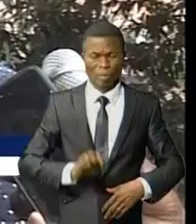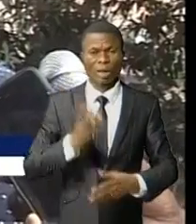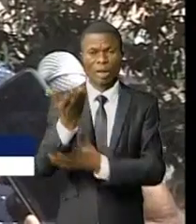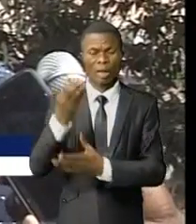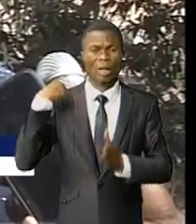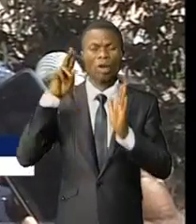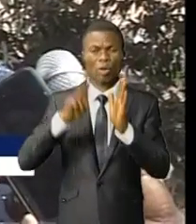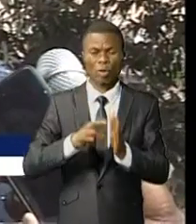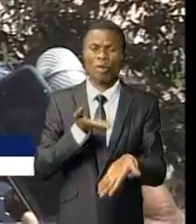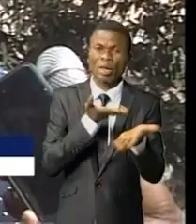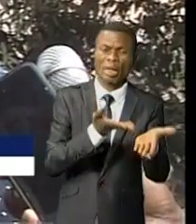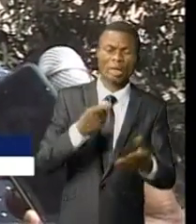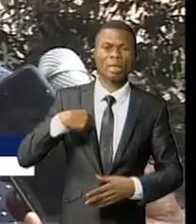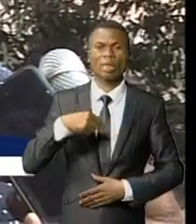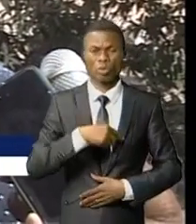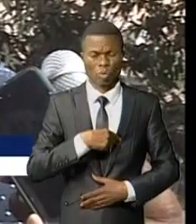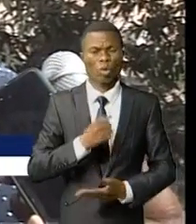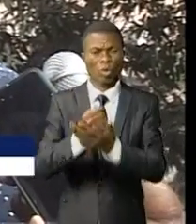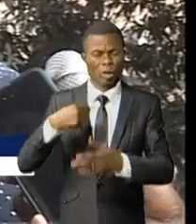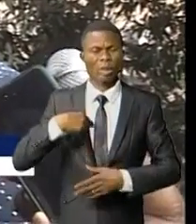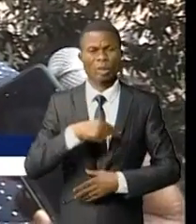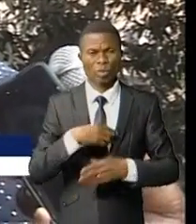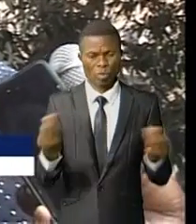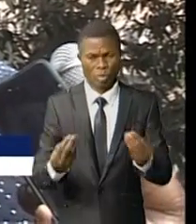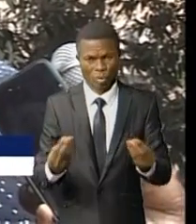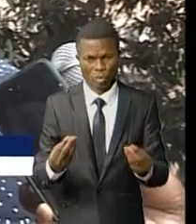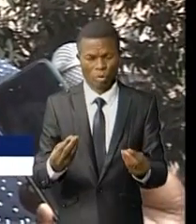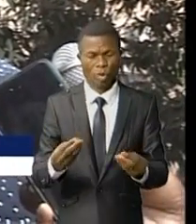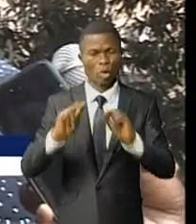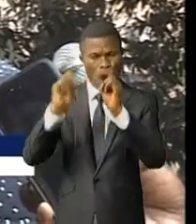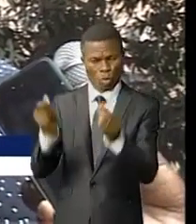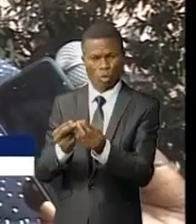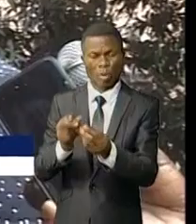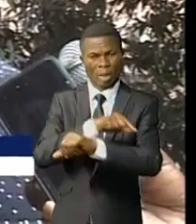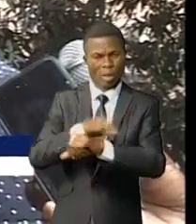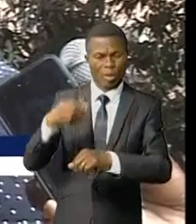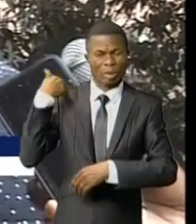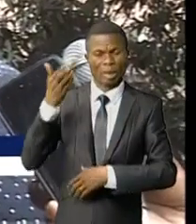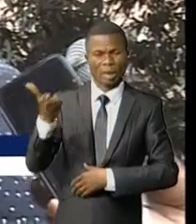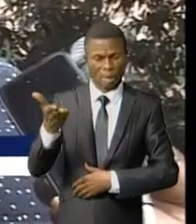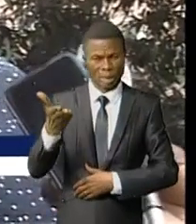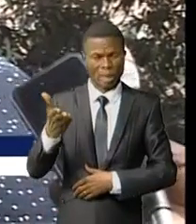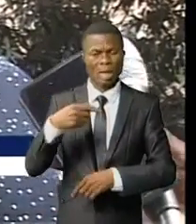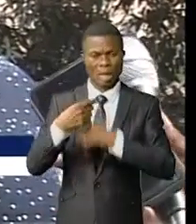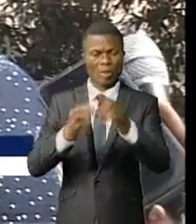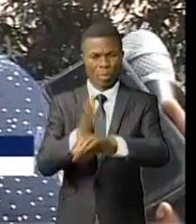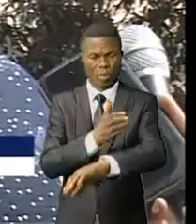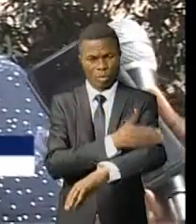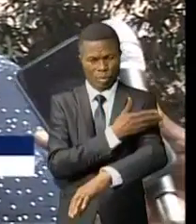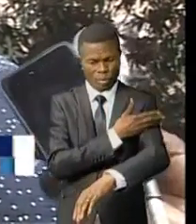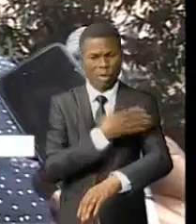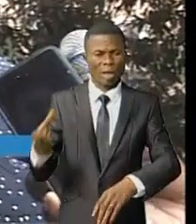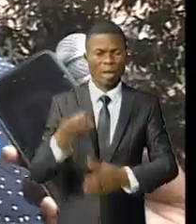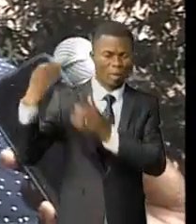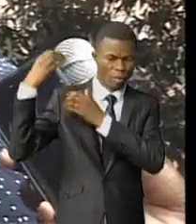de nous accompagner pour que cette structure, cet établissement public prenne vraiment en charge